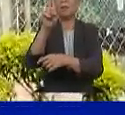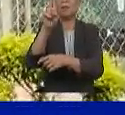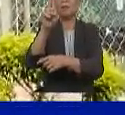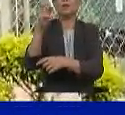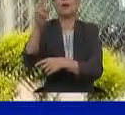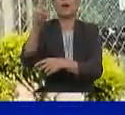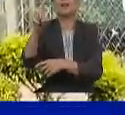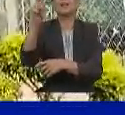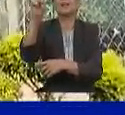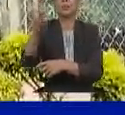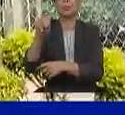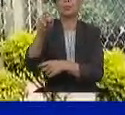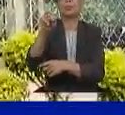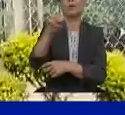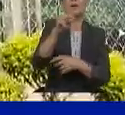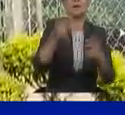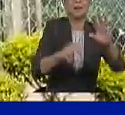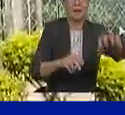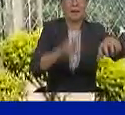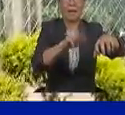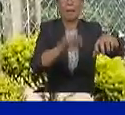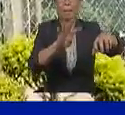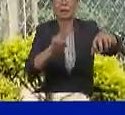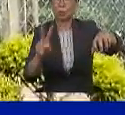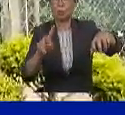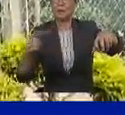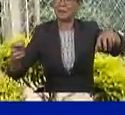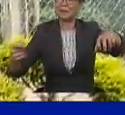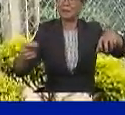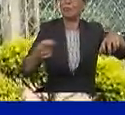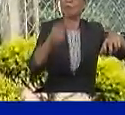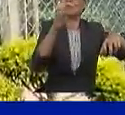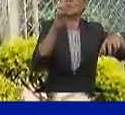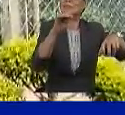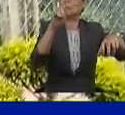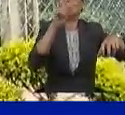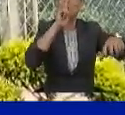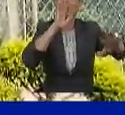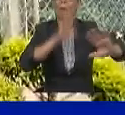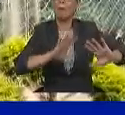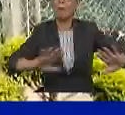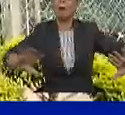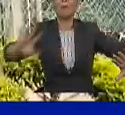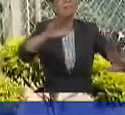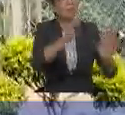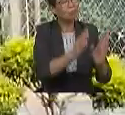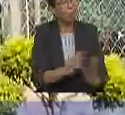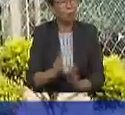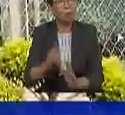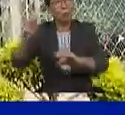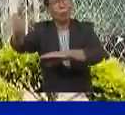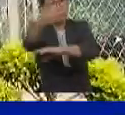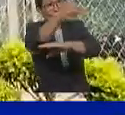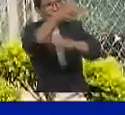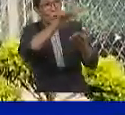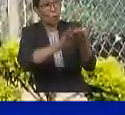ke-12 kawasan n42 semut ya dilihat tenang dan dan juga teratur dan juga tinjauan di sekolah